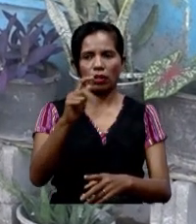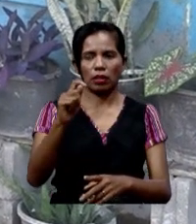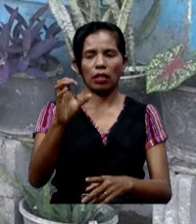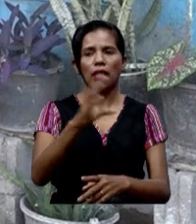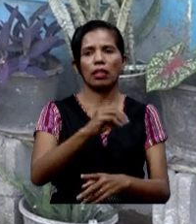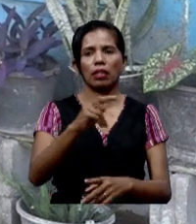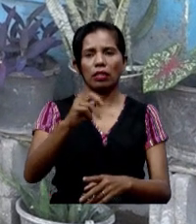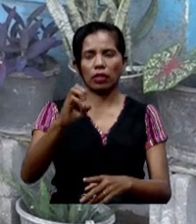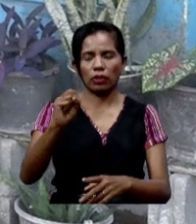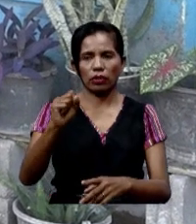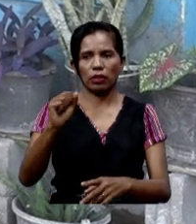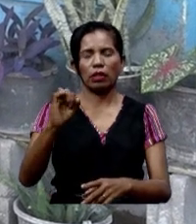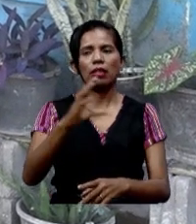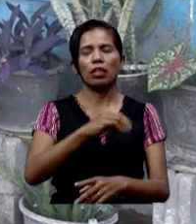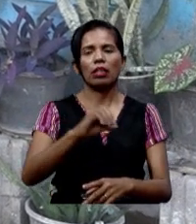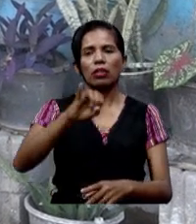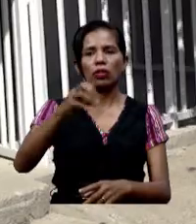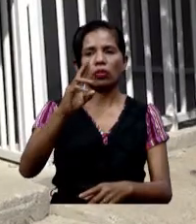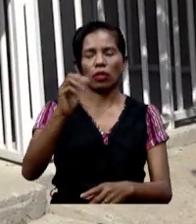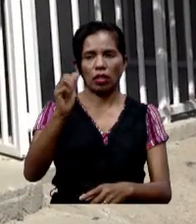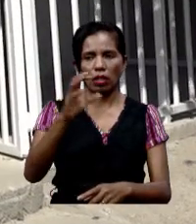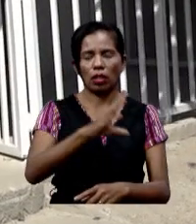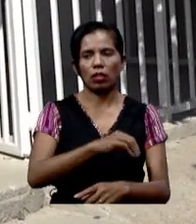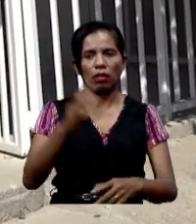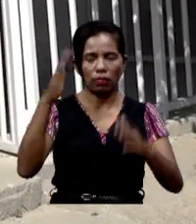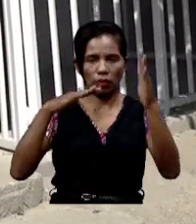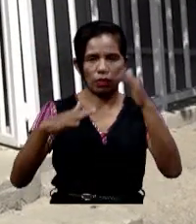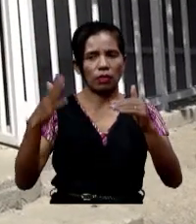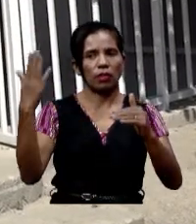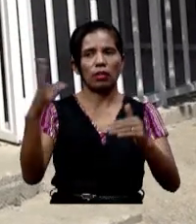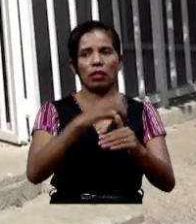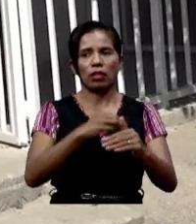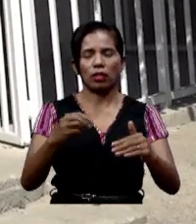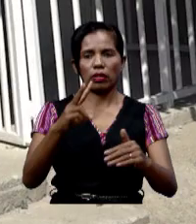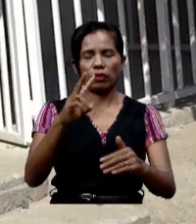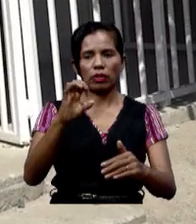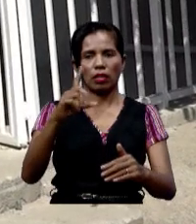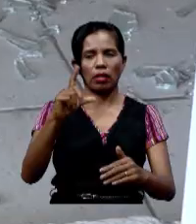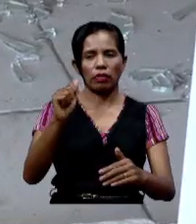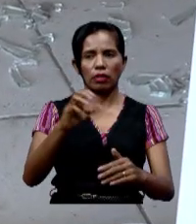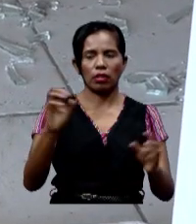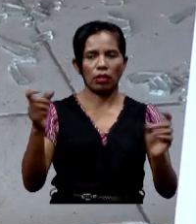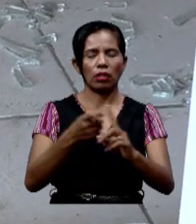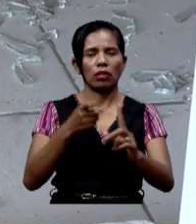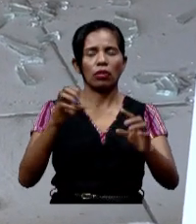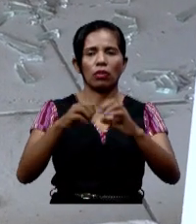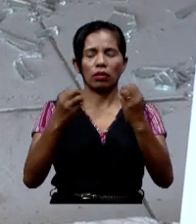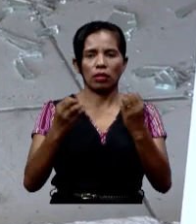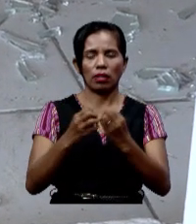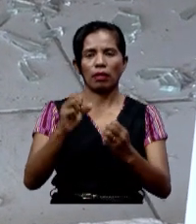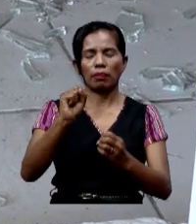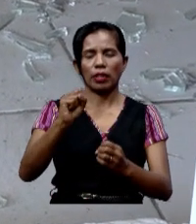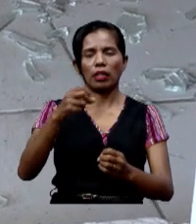Pesate Timor Leste João dos Santos Atete confronto neve acontece e o Vila Verde ne la os mai husi organização